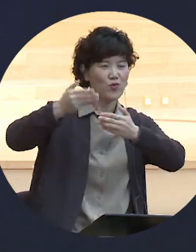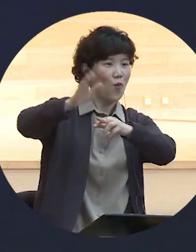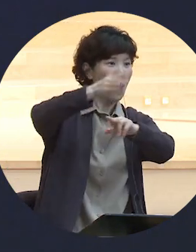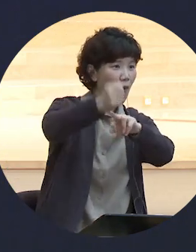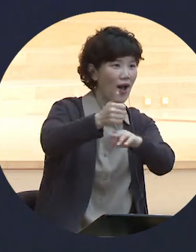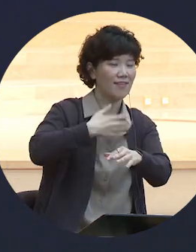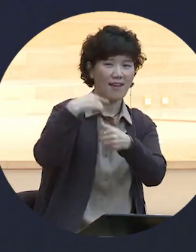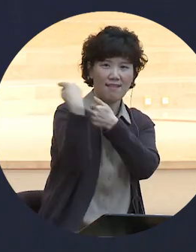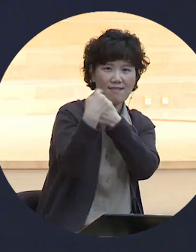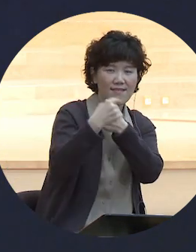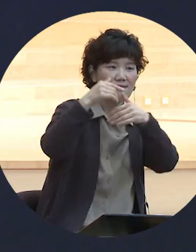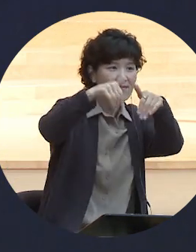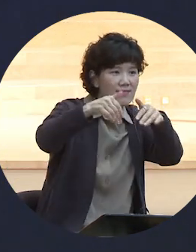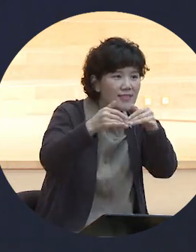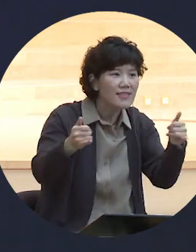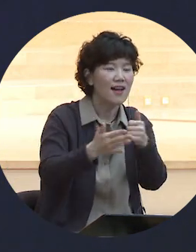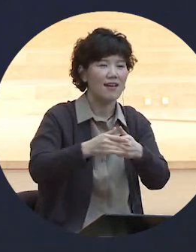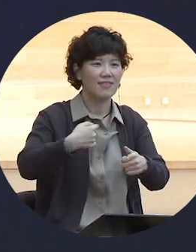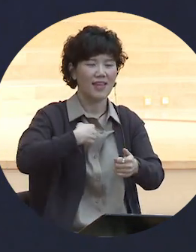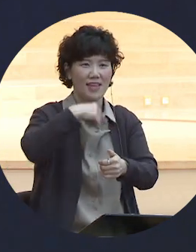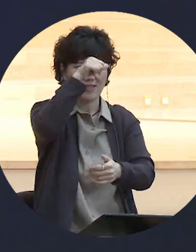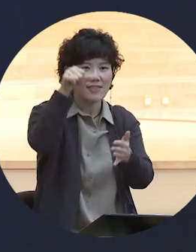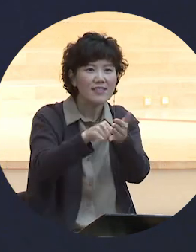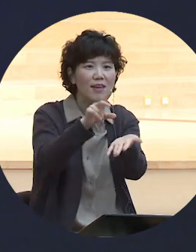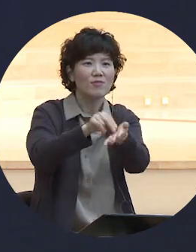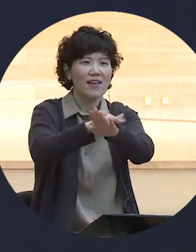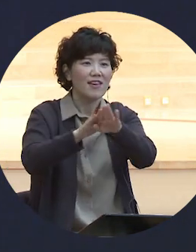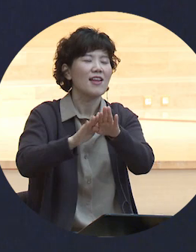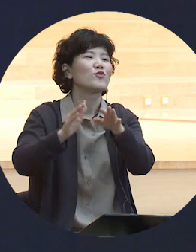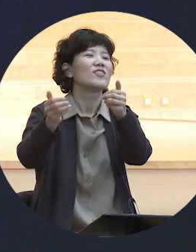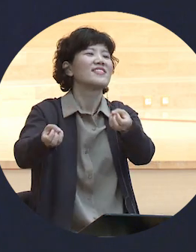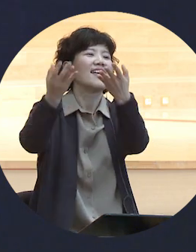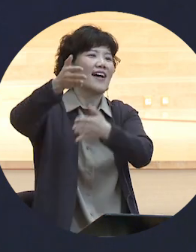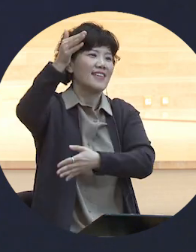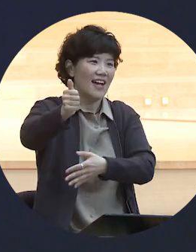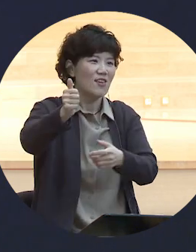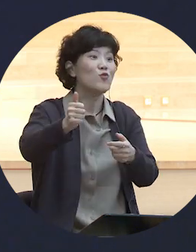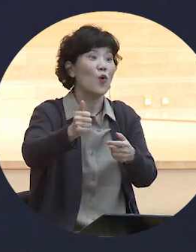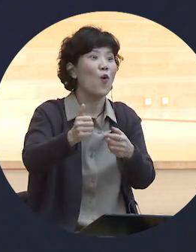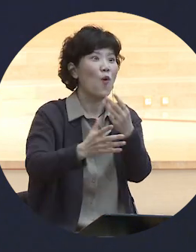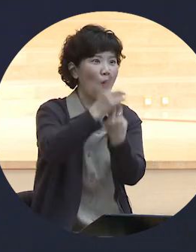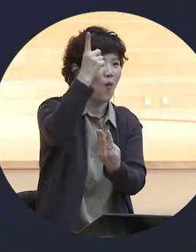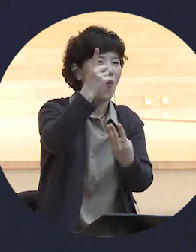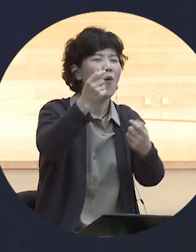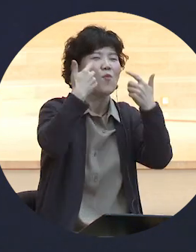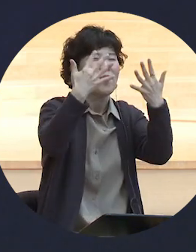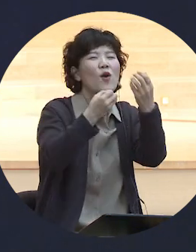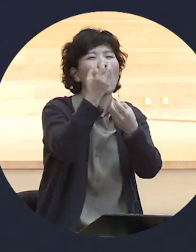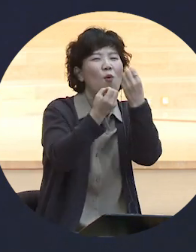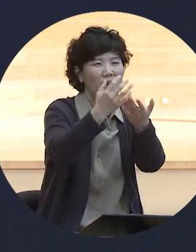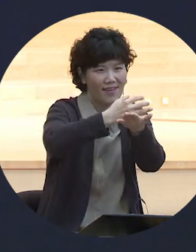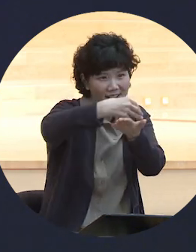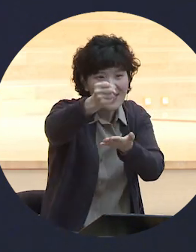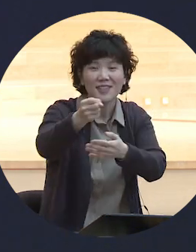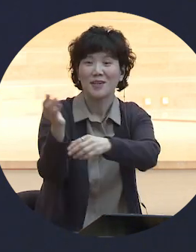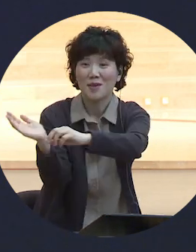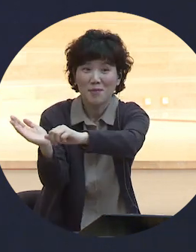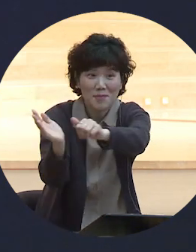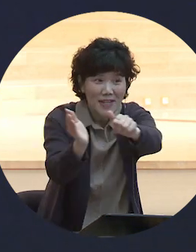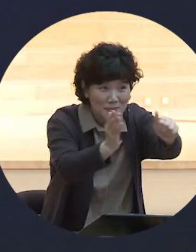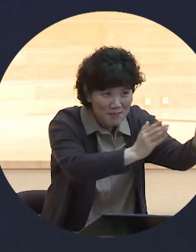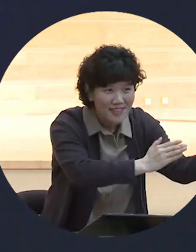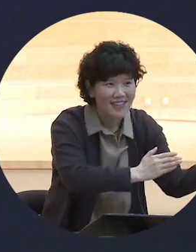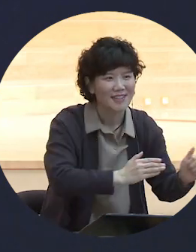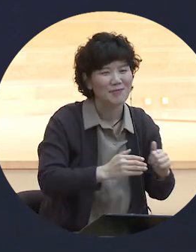가르치는 선지자로, 내 인생에 해답되어지시는 제사장으로 분명히 고백하는 하나님의 종들 될 수 있기를 주의 이름으로